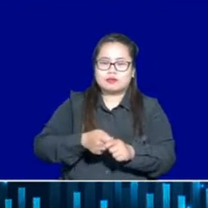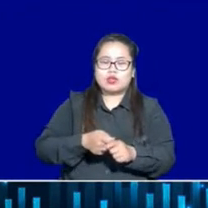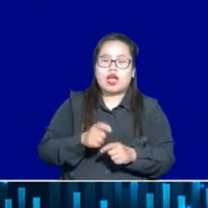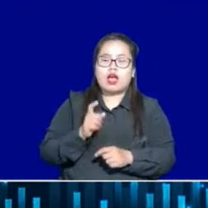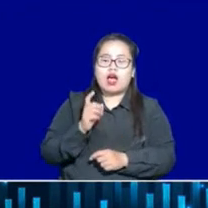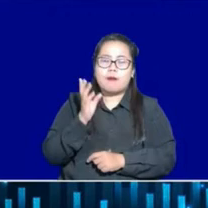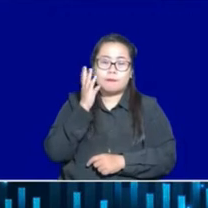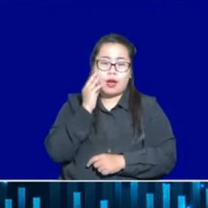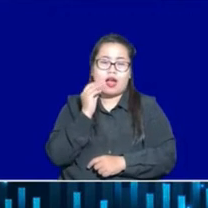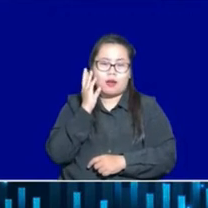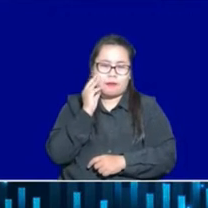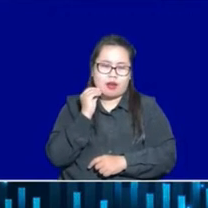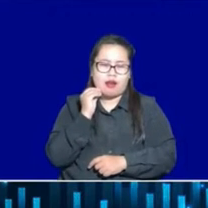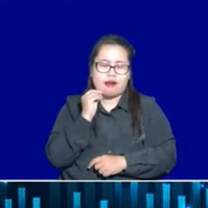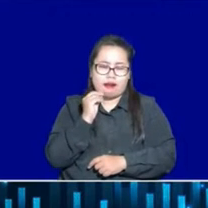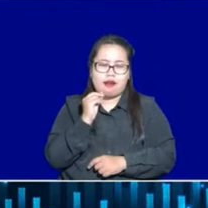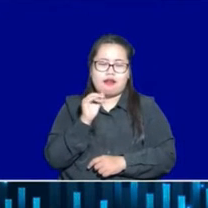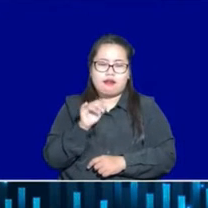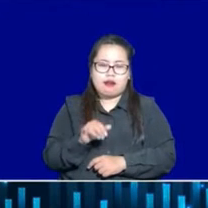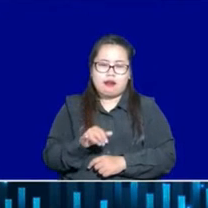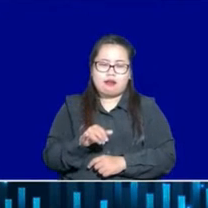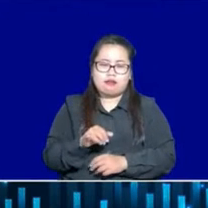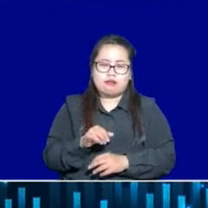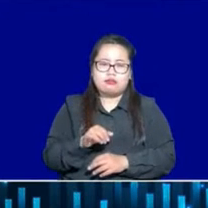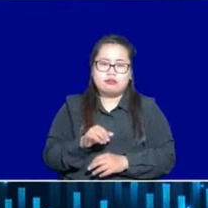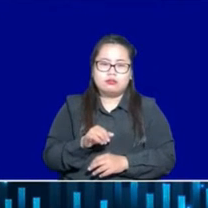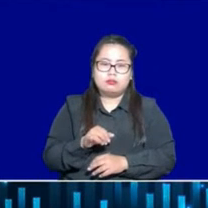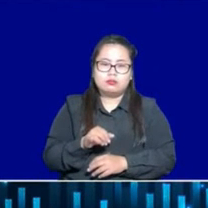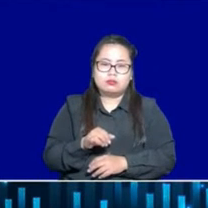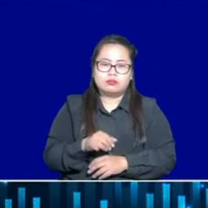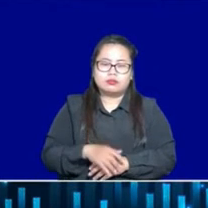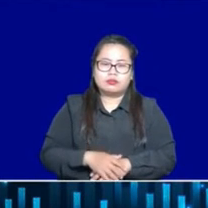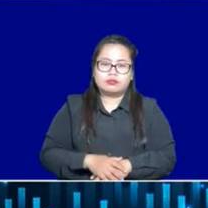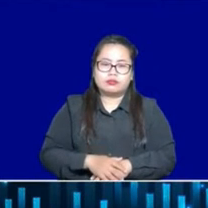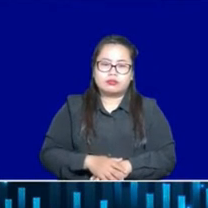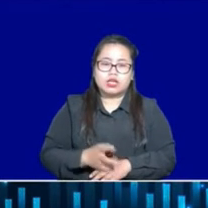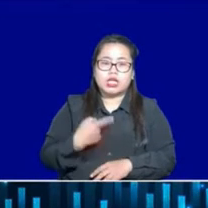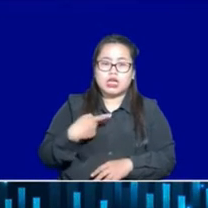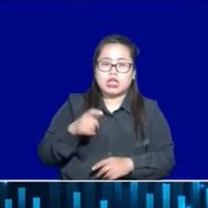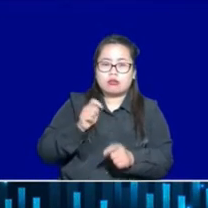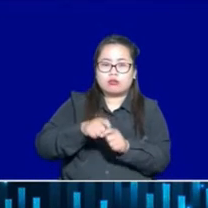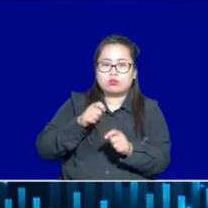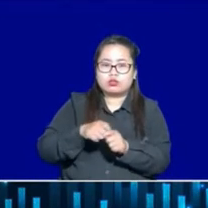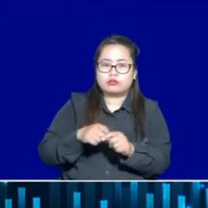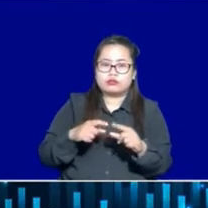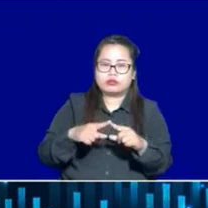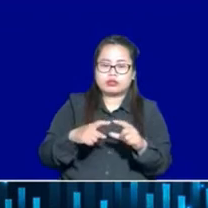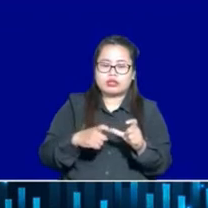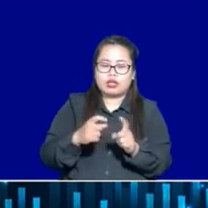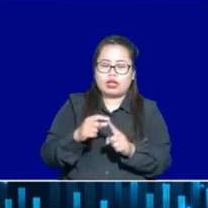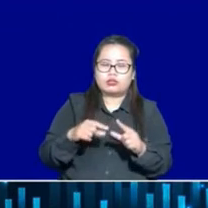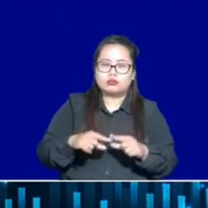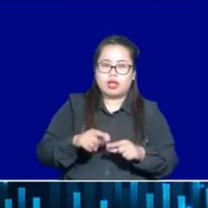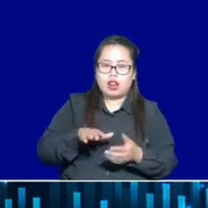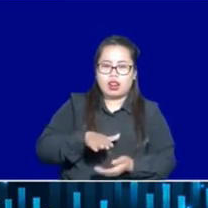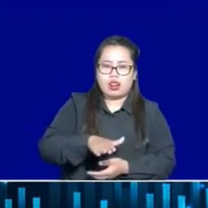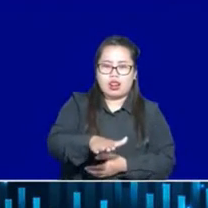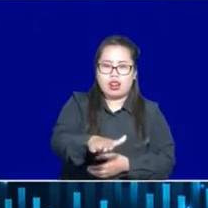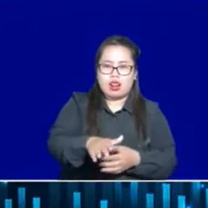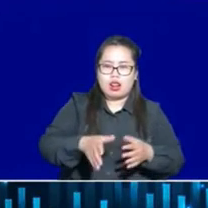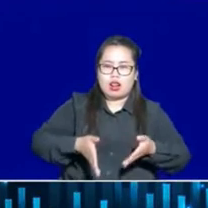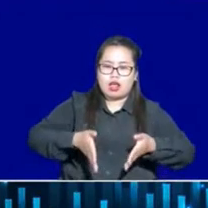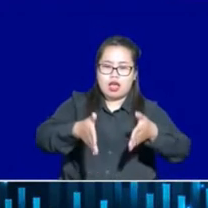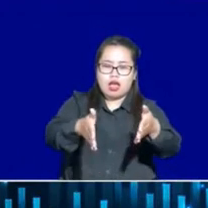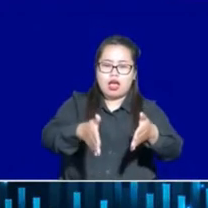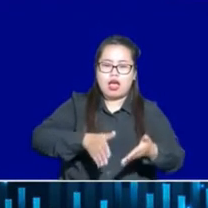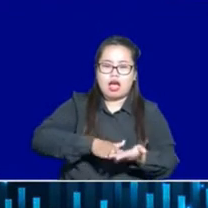Pengalaman saya memang kita bikin aspal mixing plant pada waktu itu.